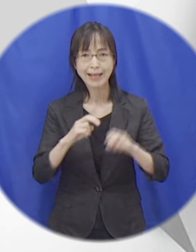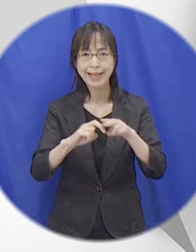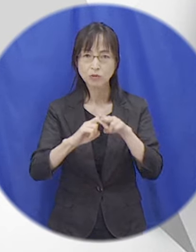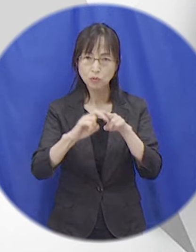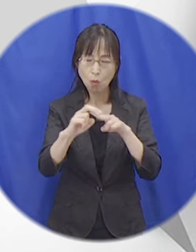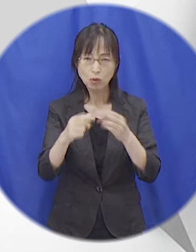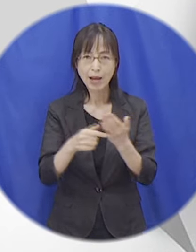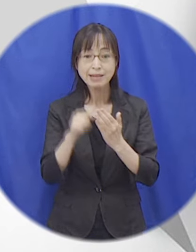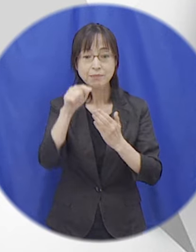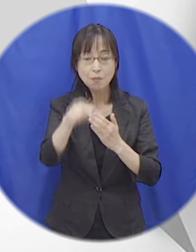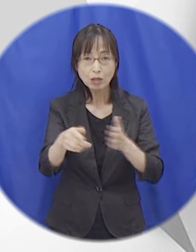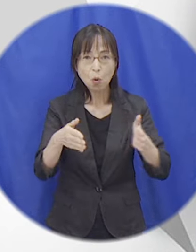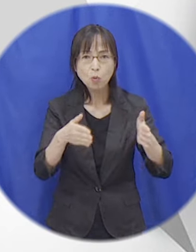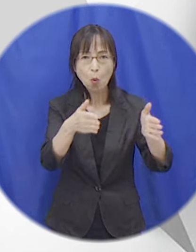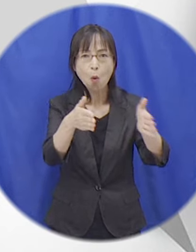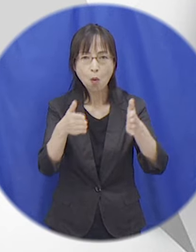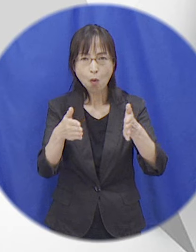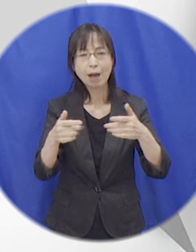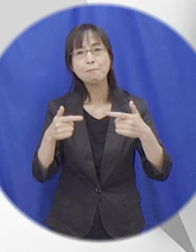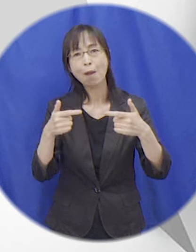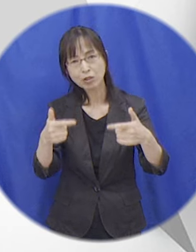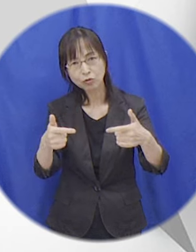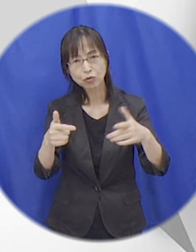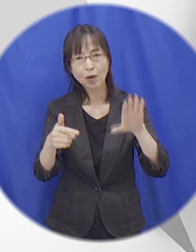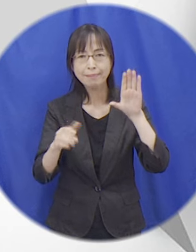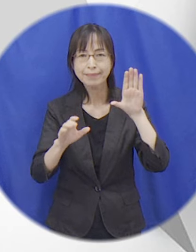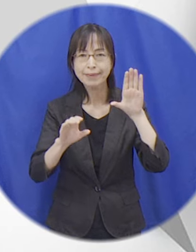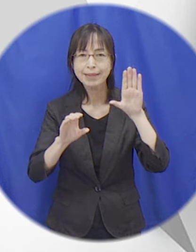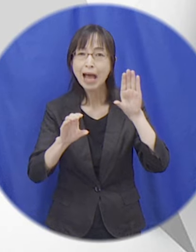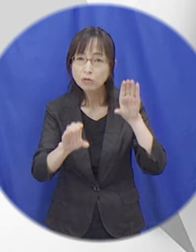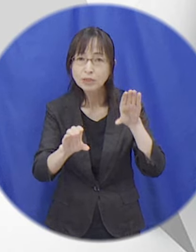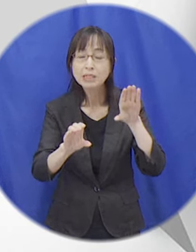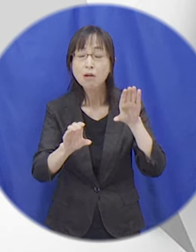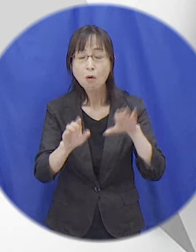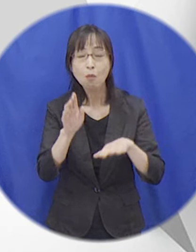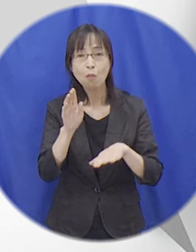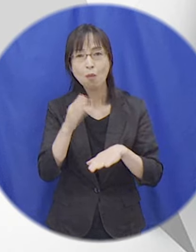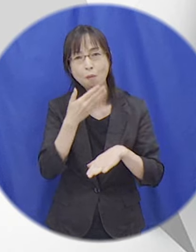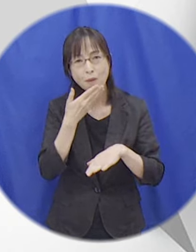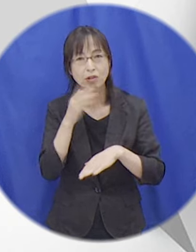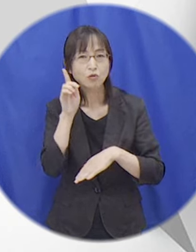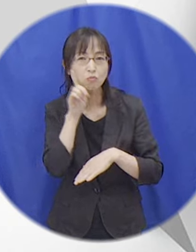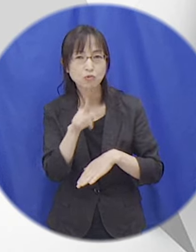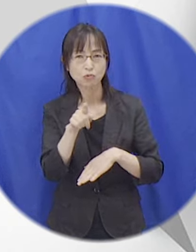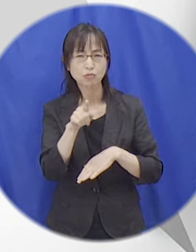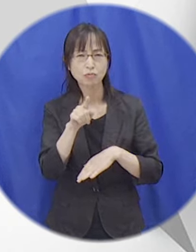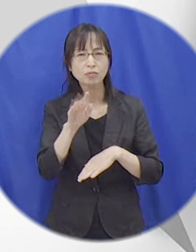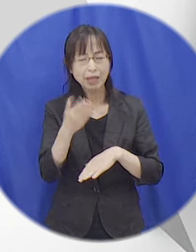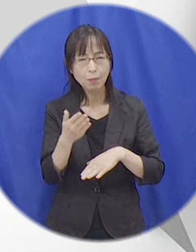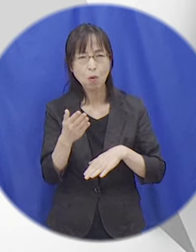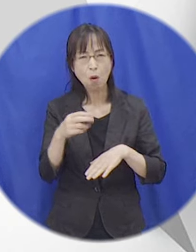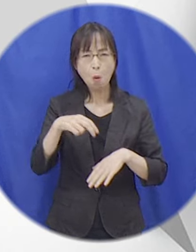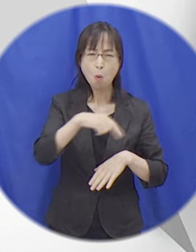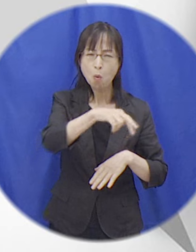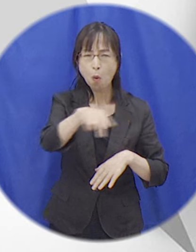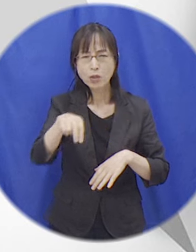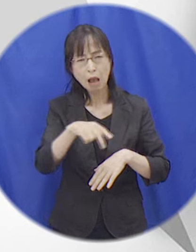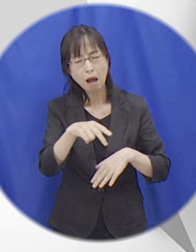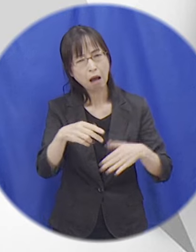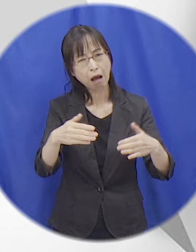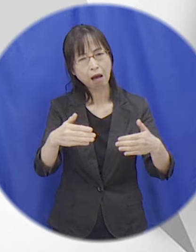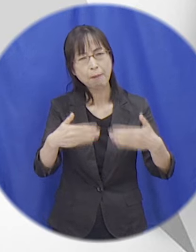や駅前の大きな道路がですね、バス、タクシーといった公共交通の移動を支えてくれている反面ですね、それが歩行者のバリアとなっていて、街